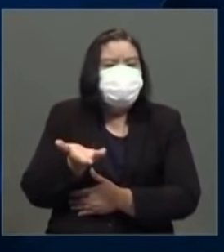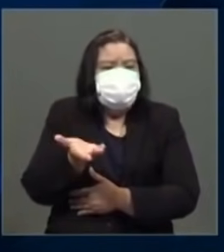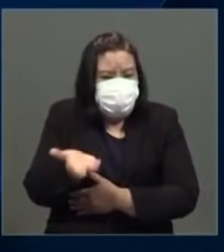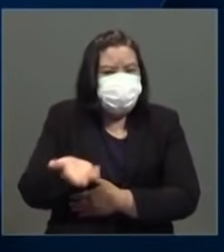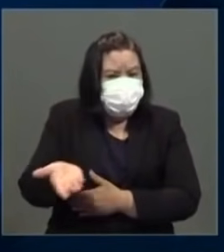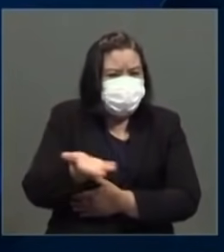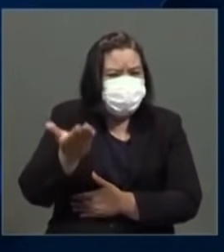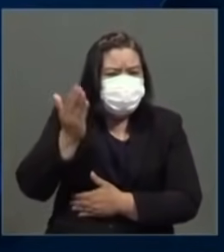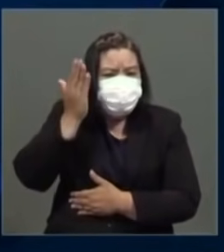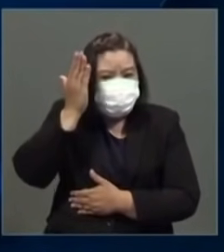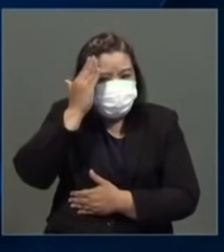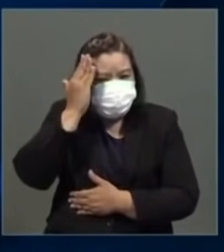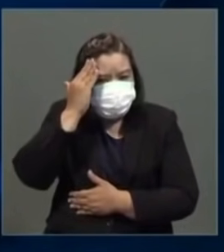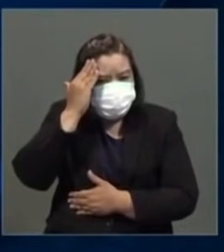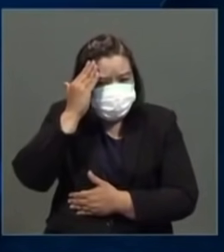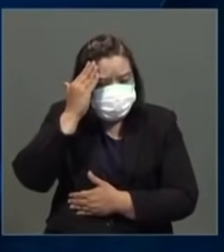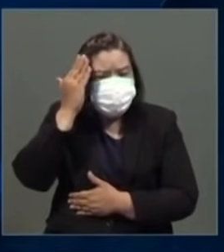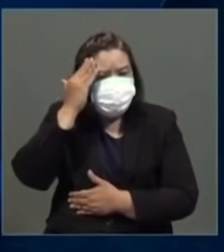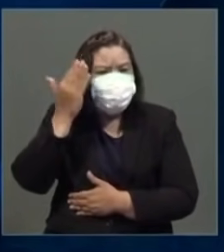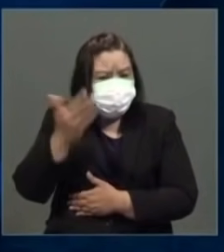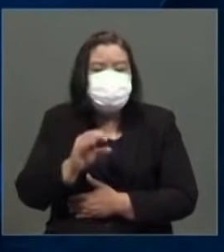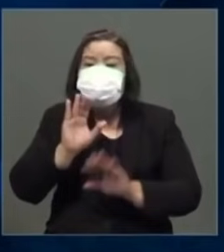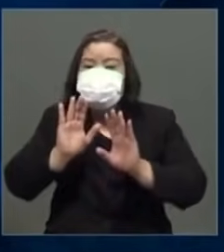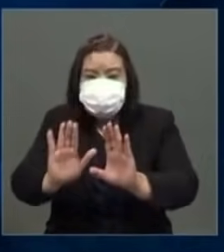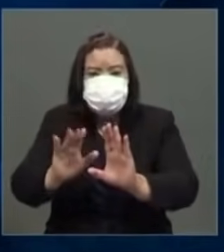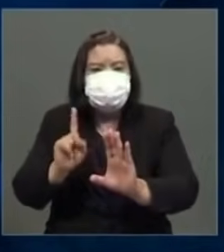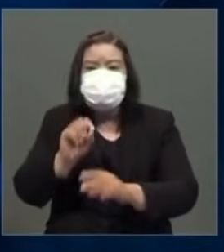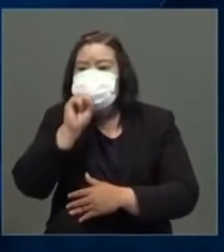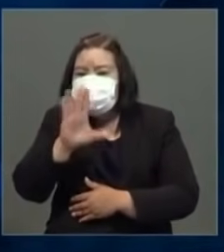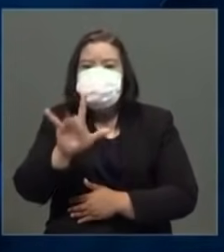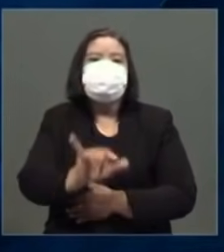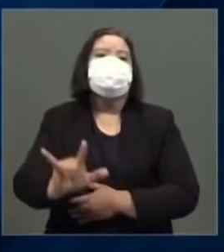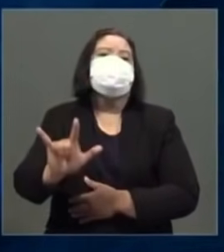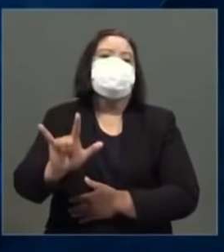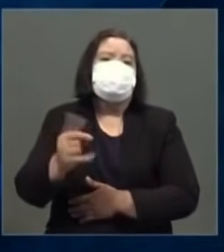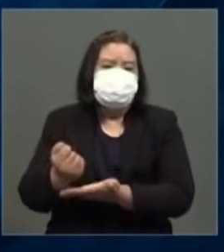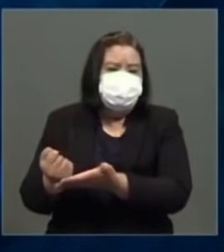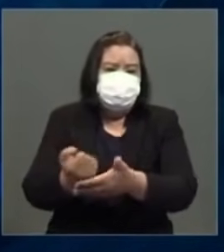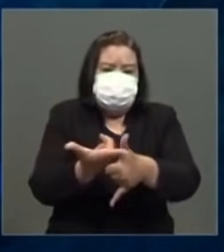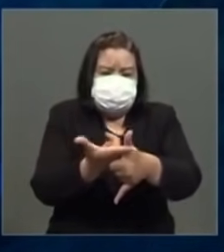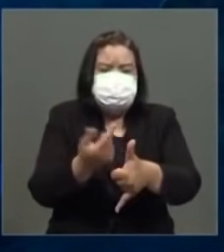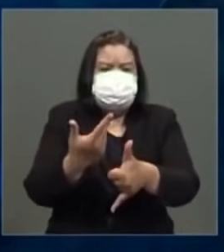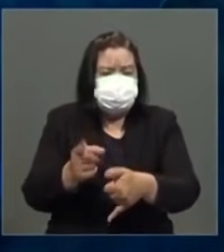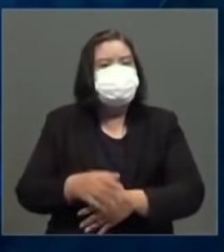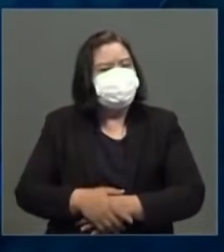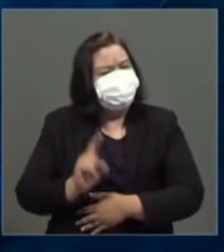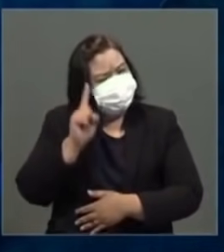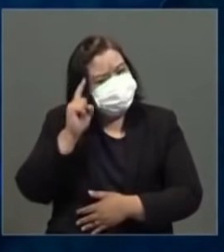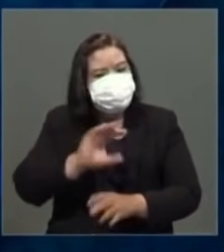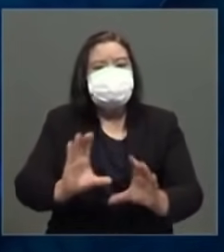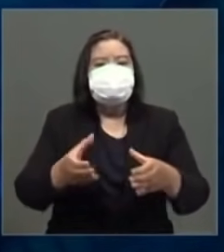านได้เข้าใจแล้วก็ได้ให้ญาติๆของท่านได้เข้าไปได้รับก่อนนะครับตรงนี้ก็เป็นสิ่งที่ขอความ